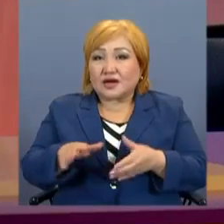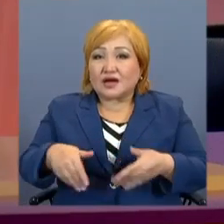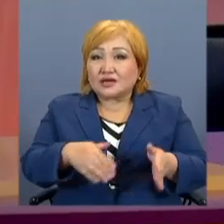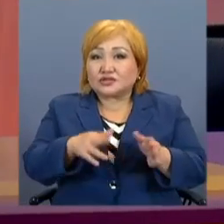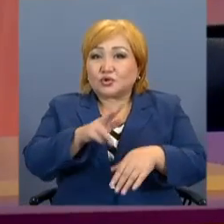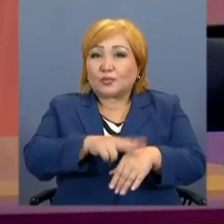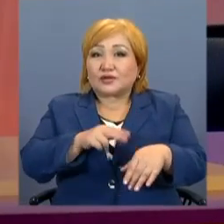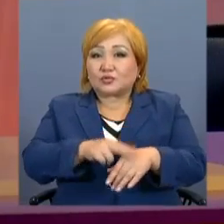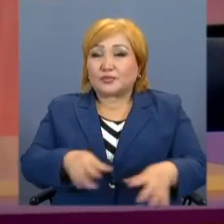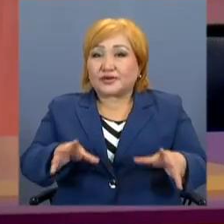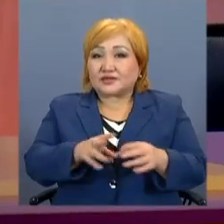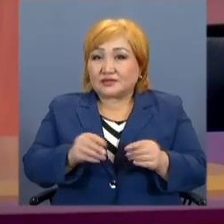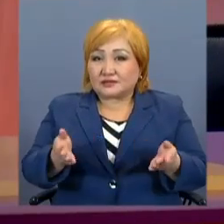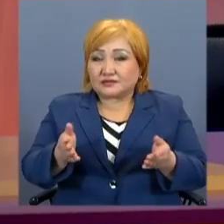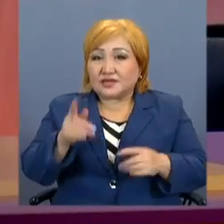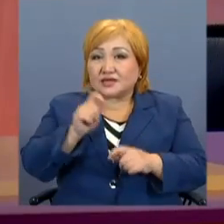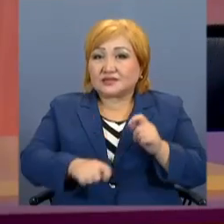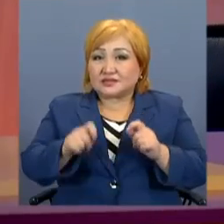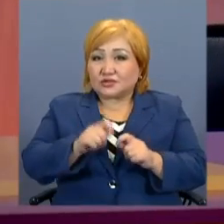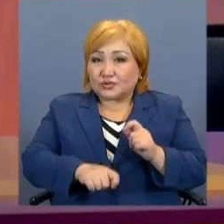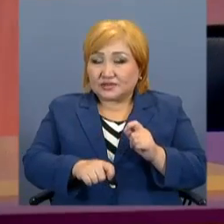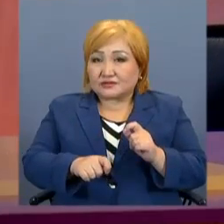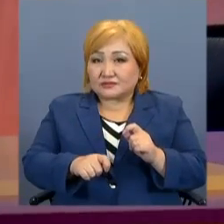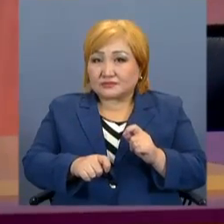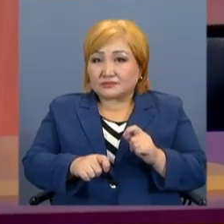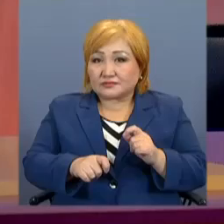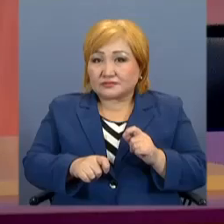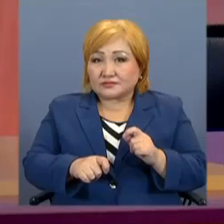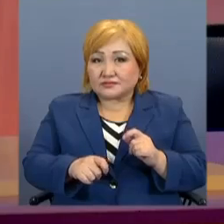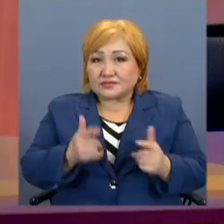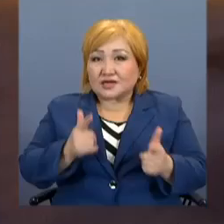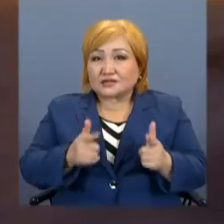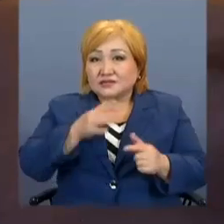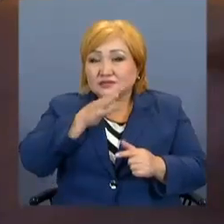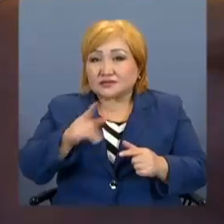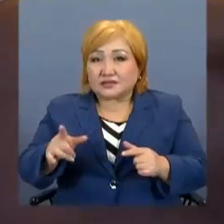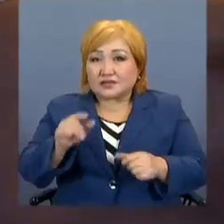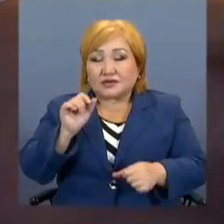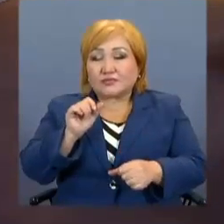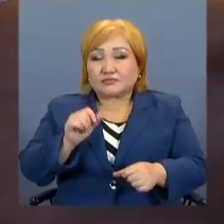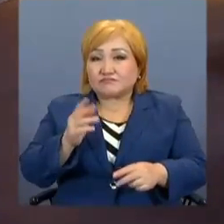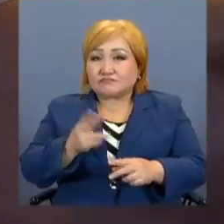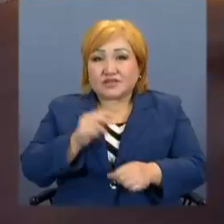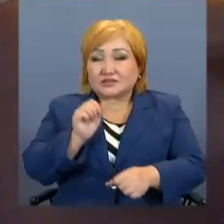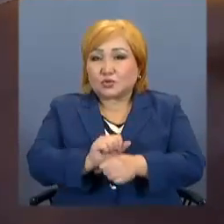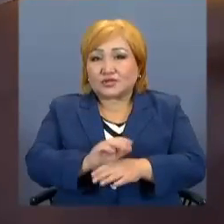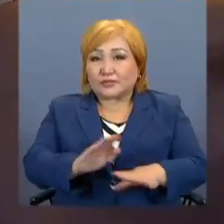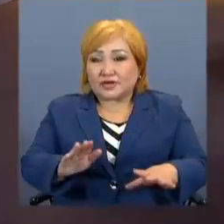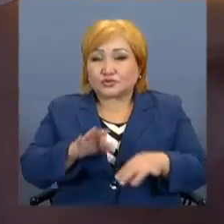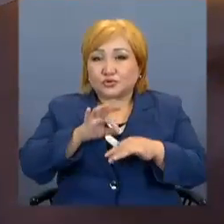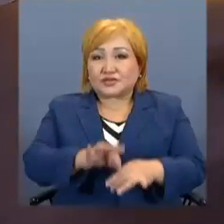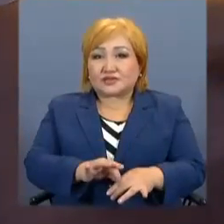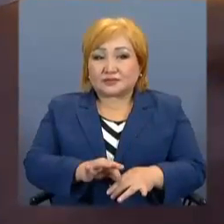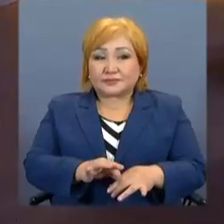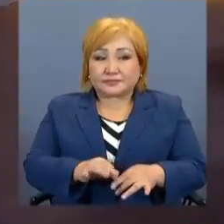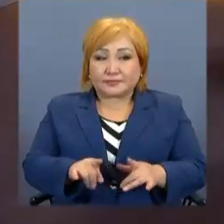бірге жаңағы тексерулер жолдап дәл қазіргі таңға дейін тоқтамай жүріп жатыр. Және де айтып атап өтетін